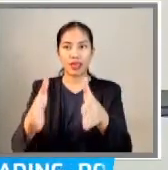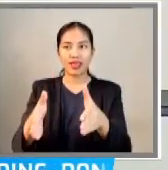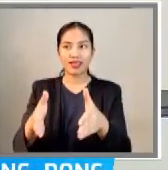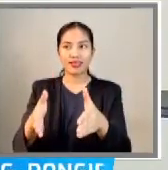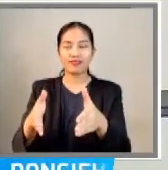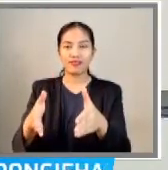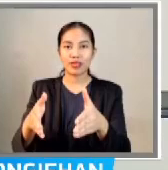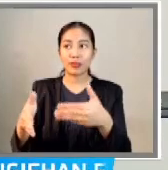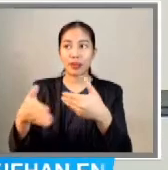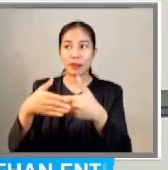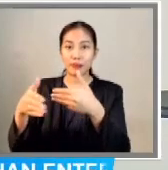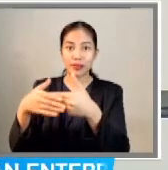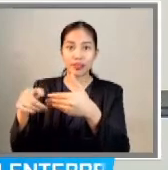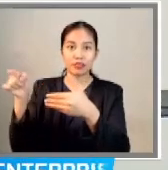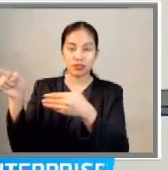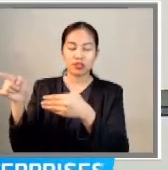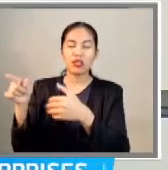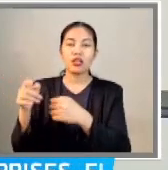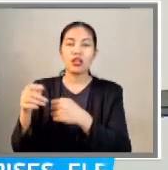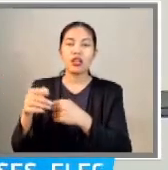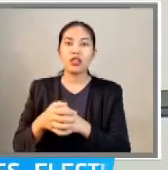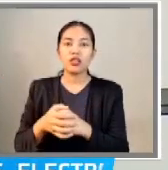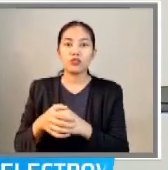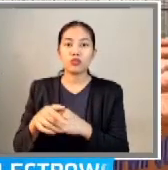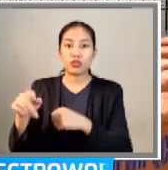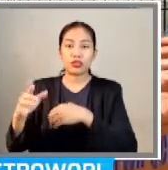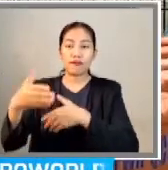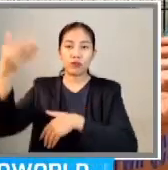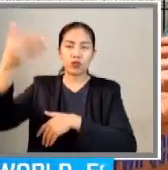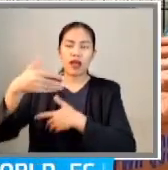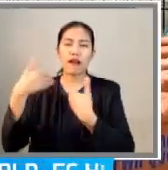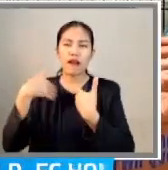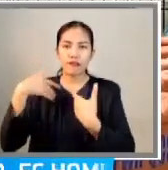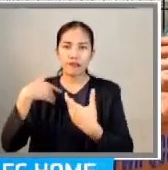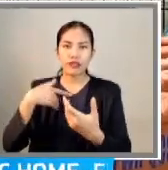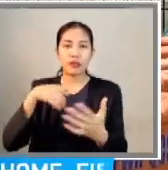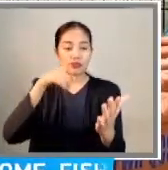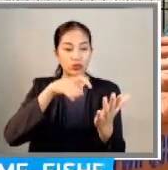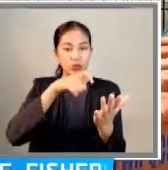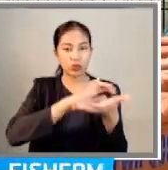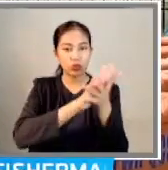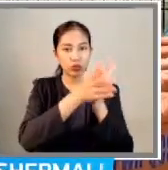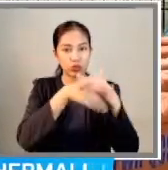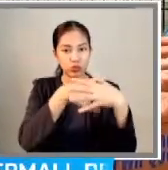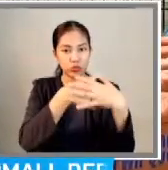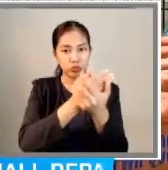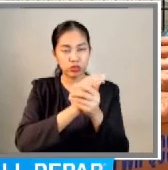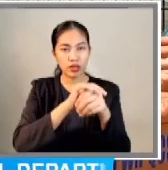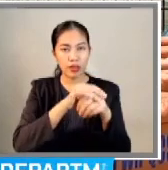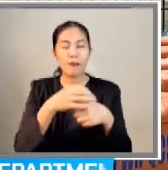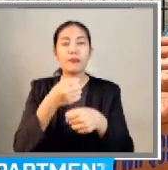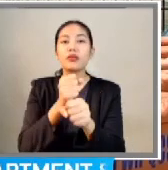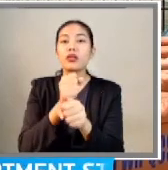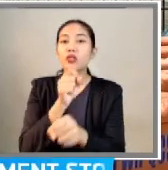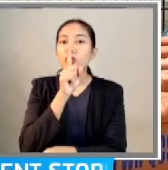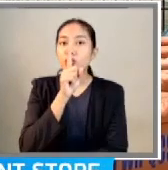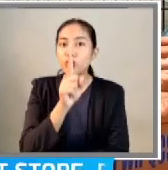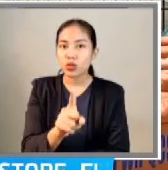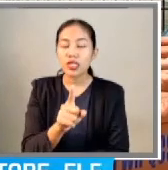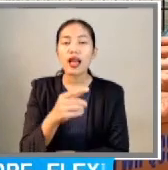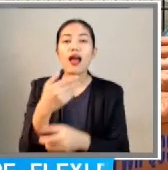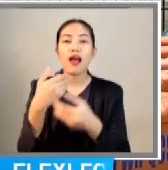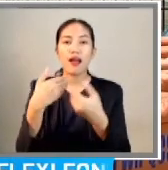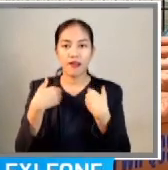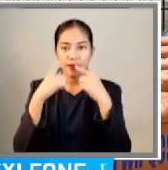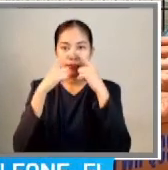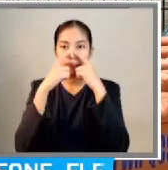merong mag-i-spray ng mga sanitizer sa inyo at siguro sisiguruhin na kayo ay naka-mask. Ayan po at